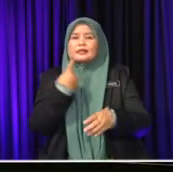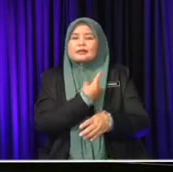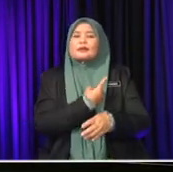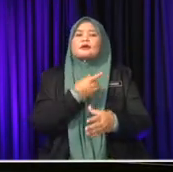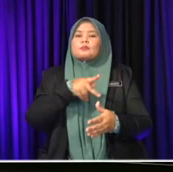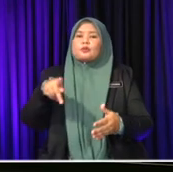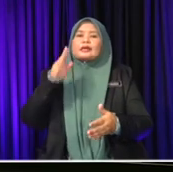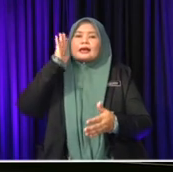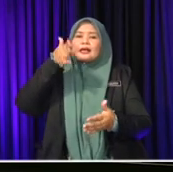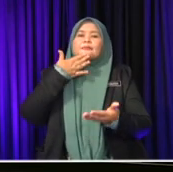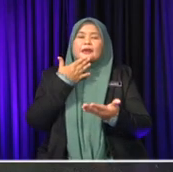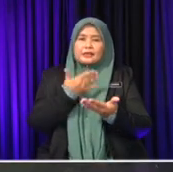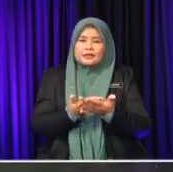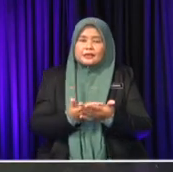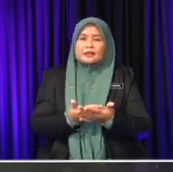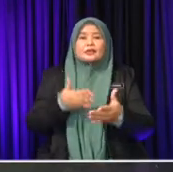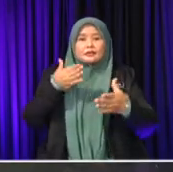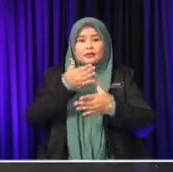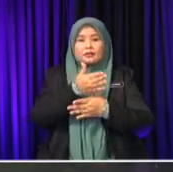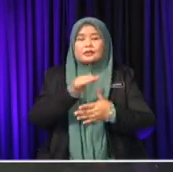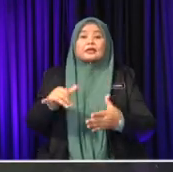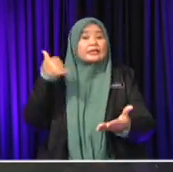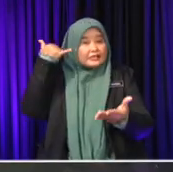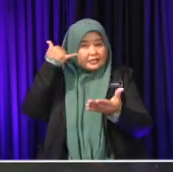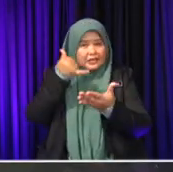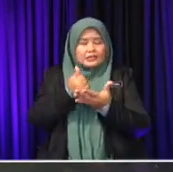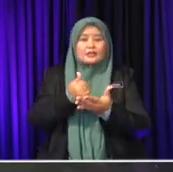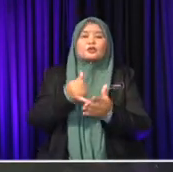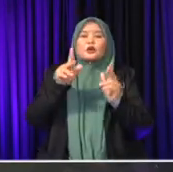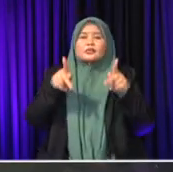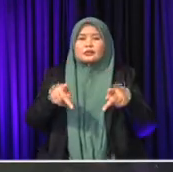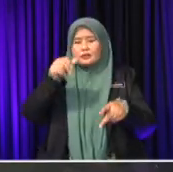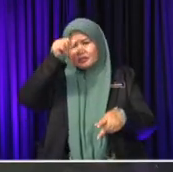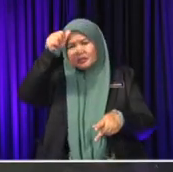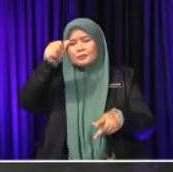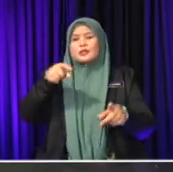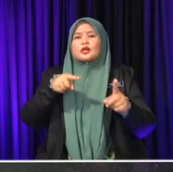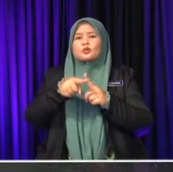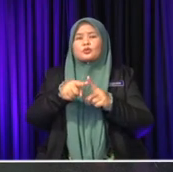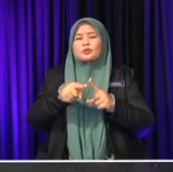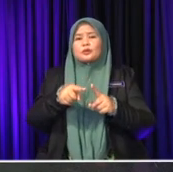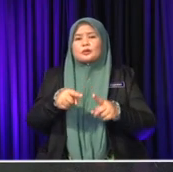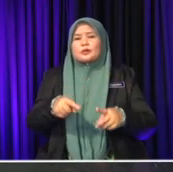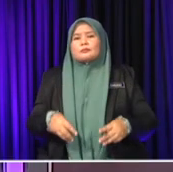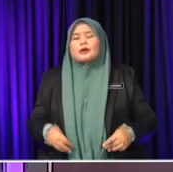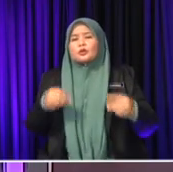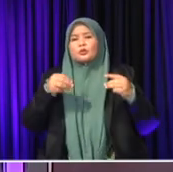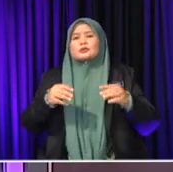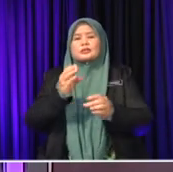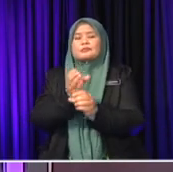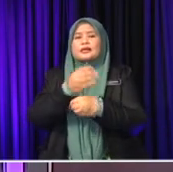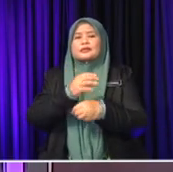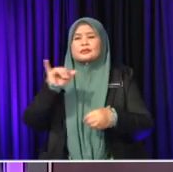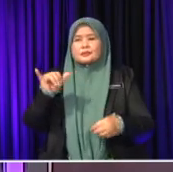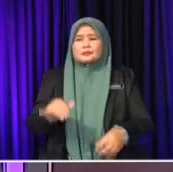baik Iya betul seterusnya meyakini kekuasaan Allah melalui makhluk ciptaanNya sebagai asas